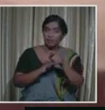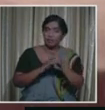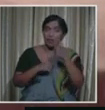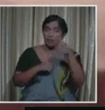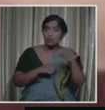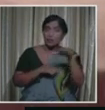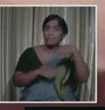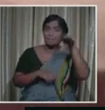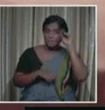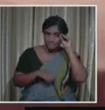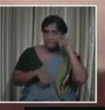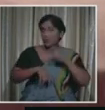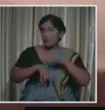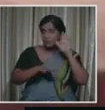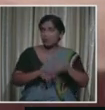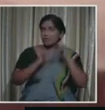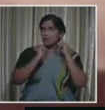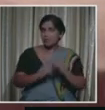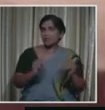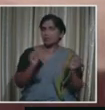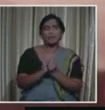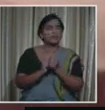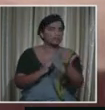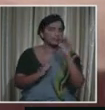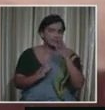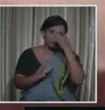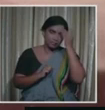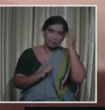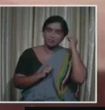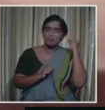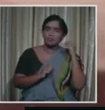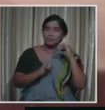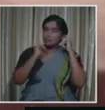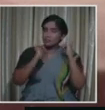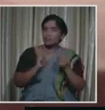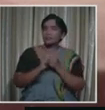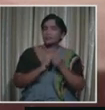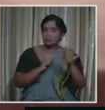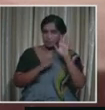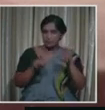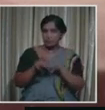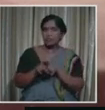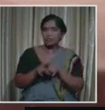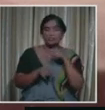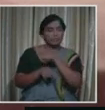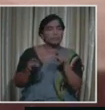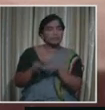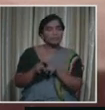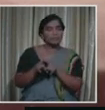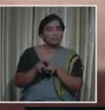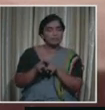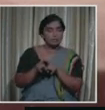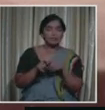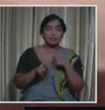සමාජ පිළිගැනීමක් තියෙන වෙලාවක තමයි මේක සිද්ධ වෙන්නේ ඒක නිසා ඉතාමත් විනාශකාරී තරගන මේක ගිහිල්ලා තින්නේ ඒක නිසා තමයි